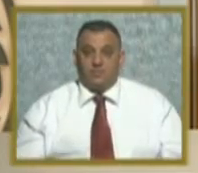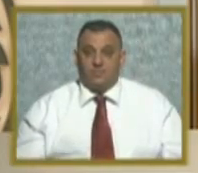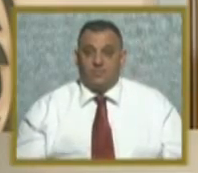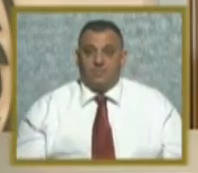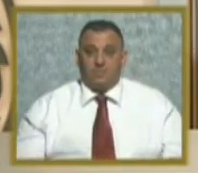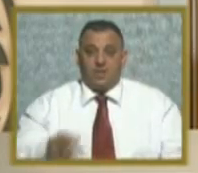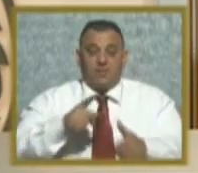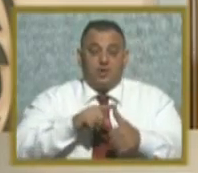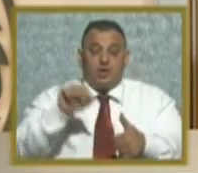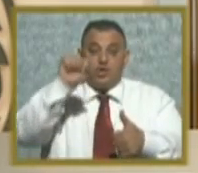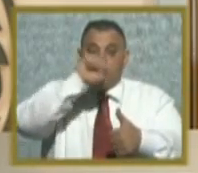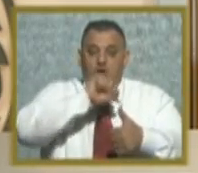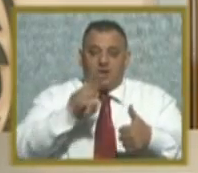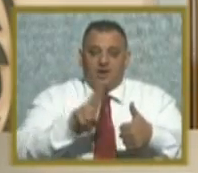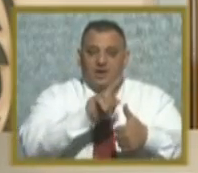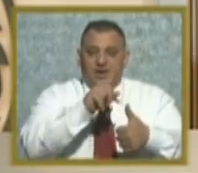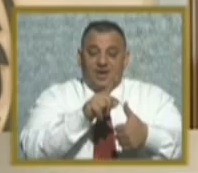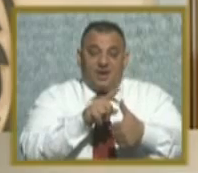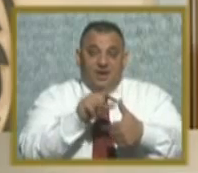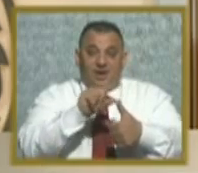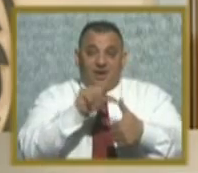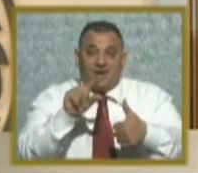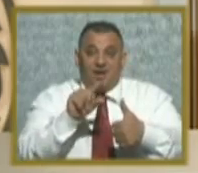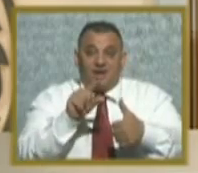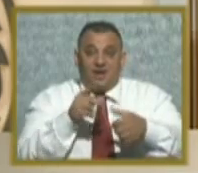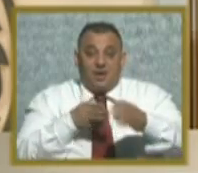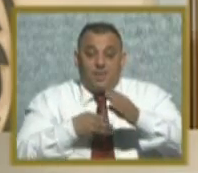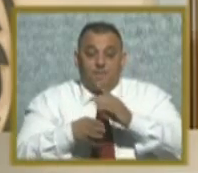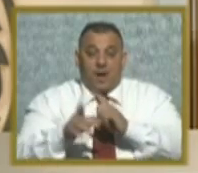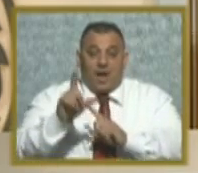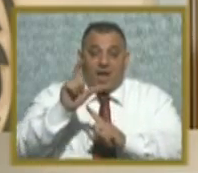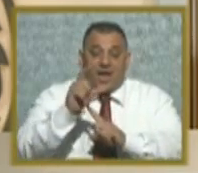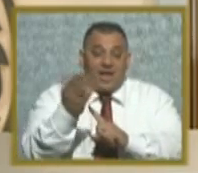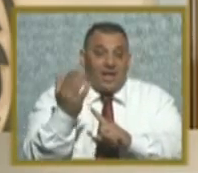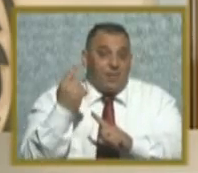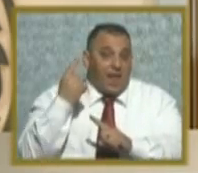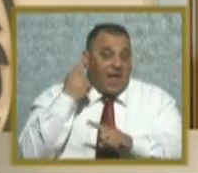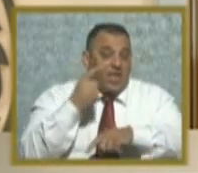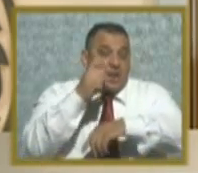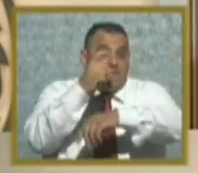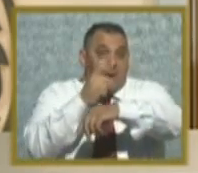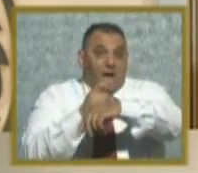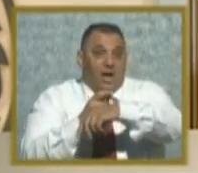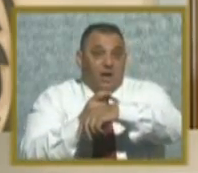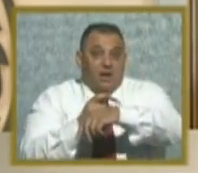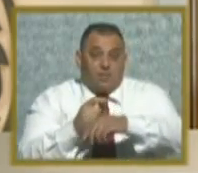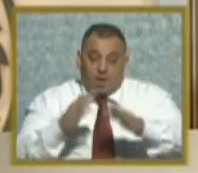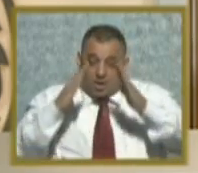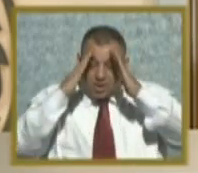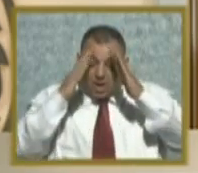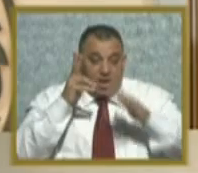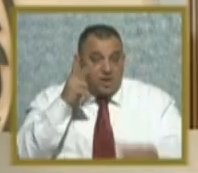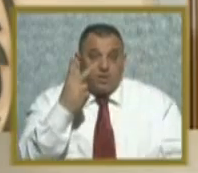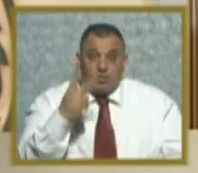الأخ أبو علي من الشارقة يقول بالنسبة لمن دخل المسجد قبل أذان المغرب هل له أن يصلي تحية المسجد أم لا؟